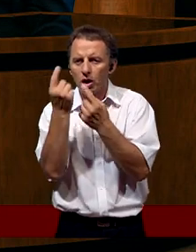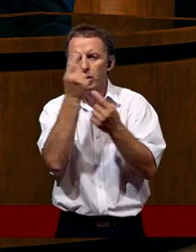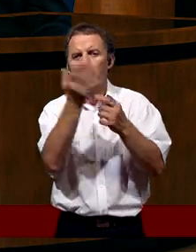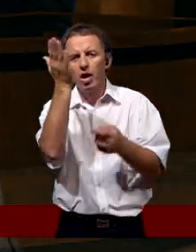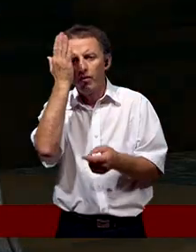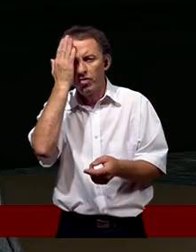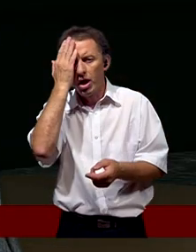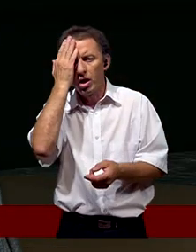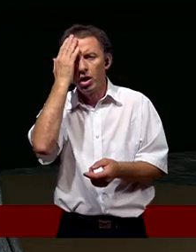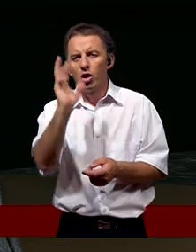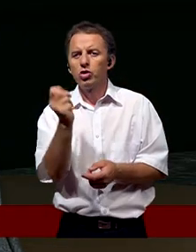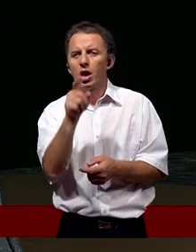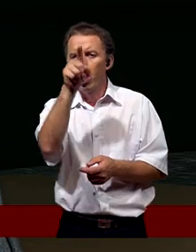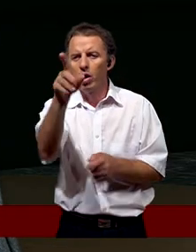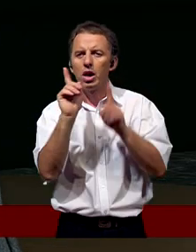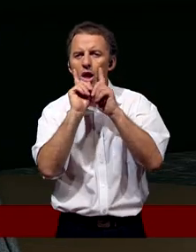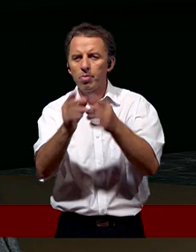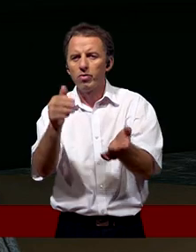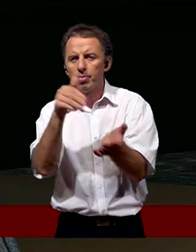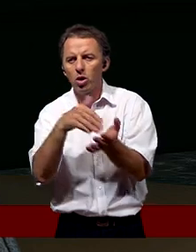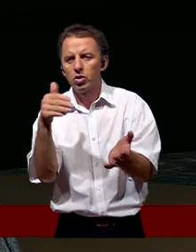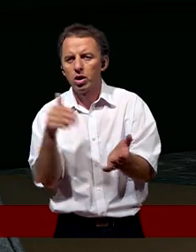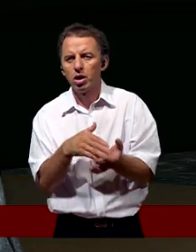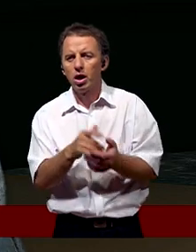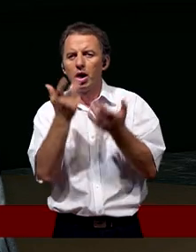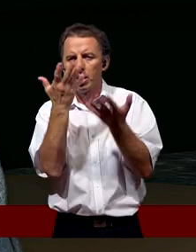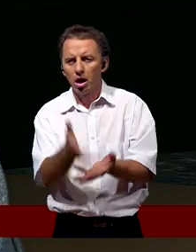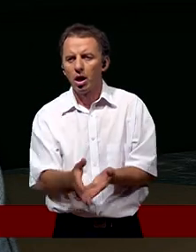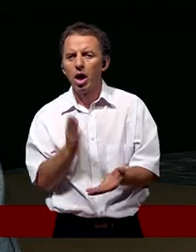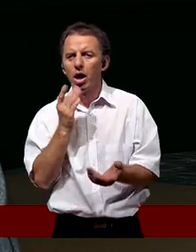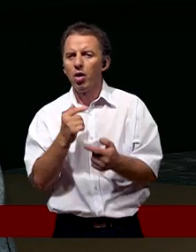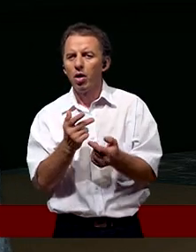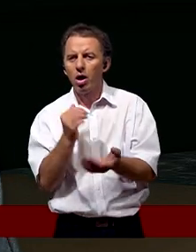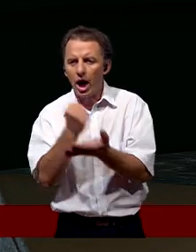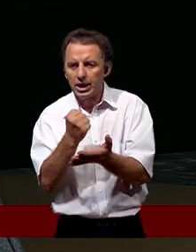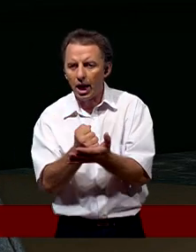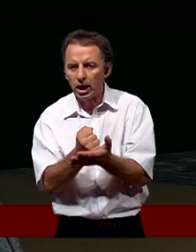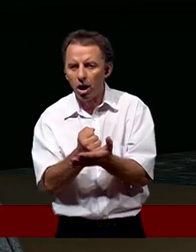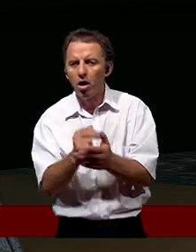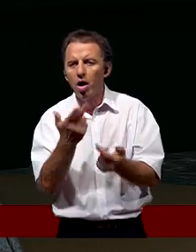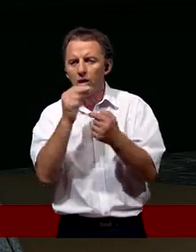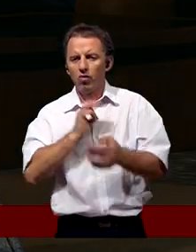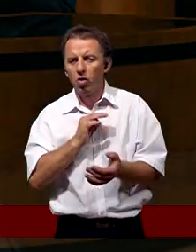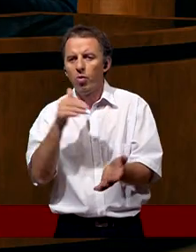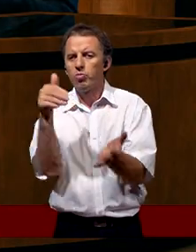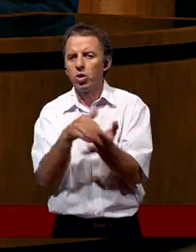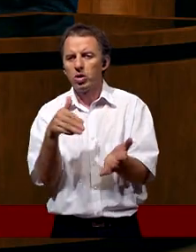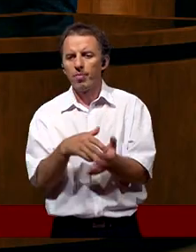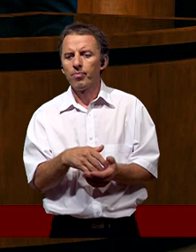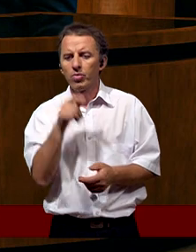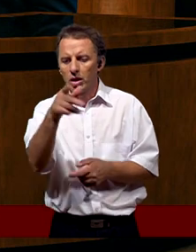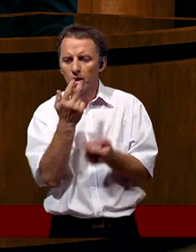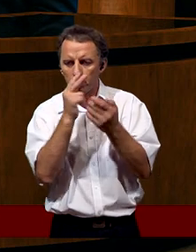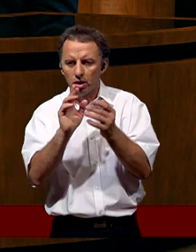się, wiedzieć, czego on naprawdę potrzebuje. I wtedy zaadresować tą potrzebę. Czy zdjąć te okulary, które